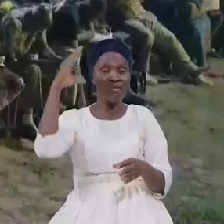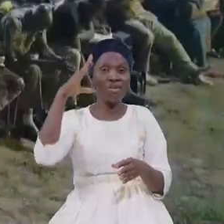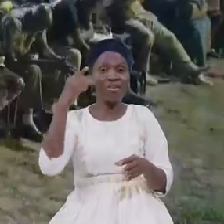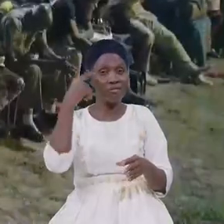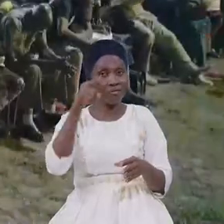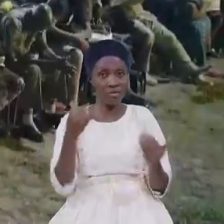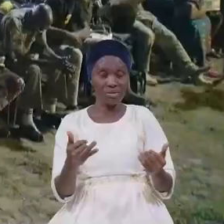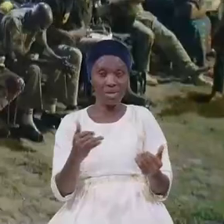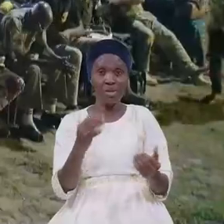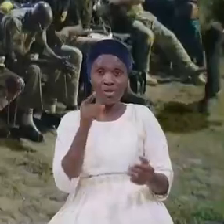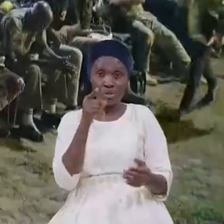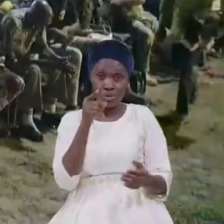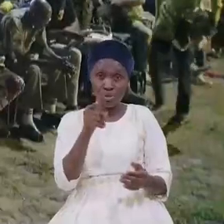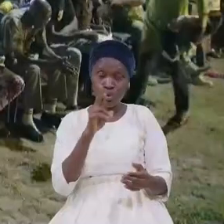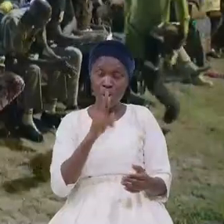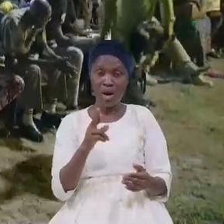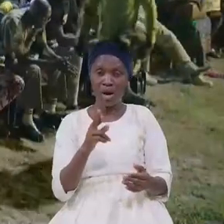main.